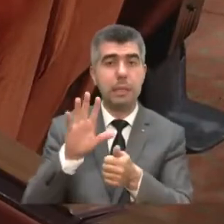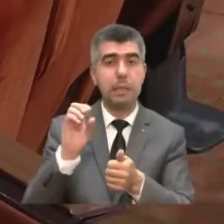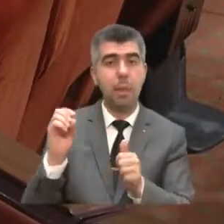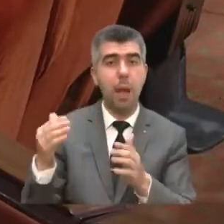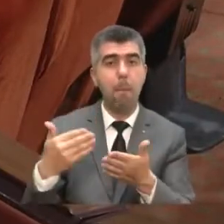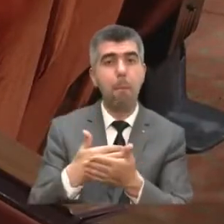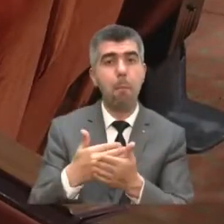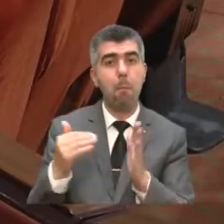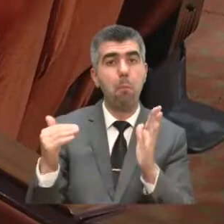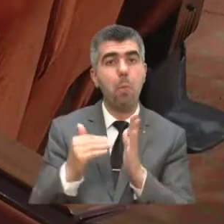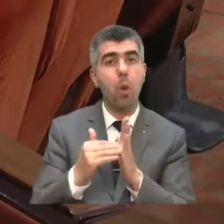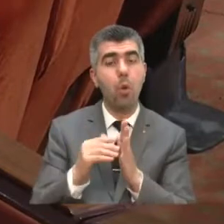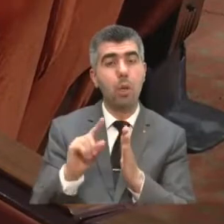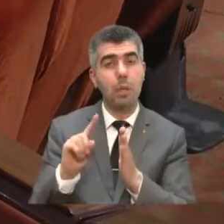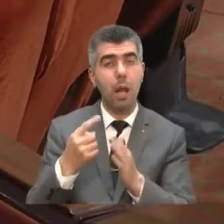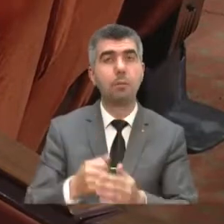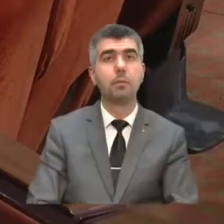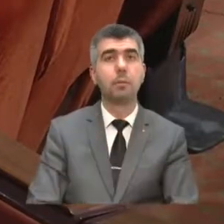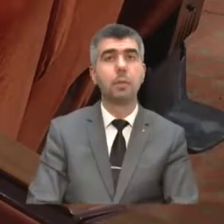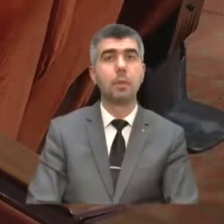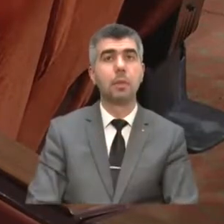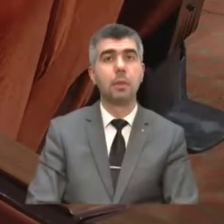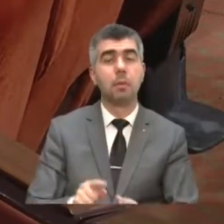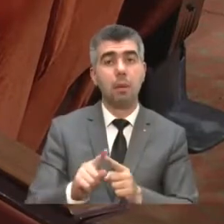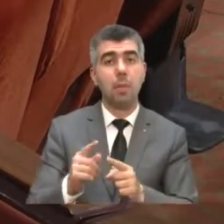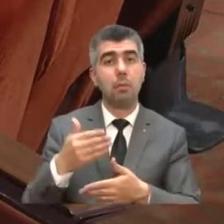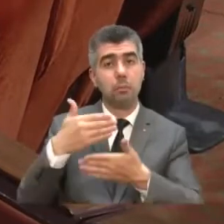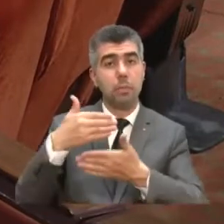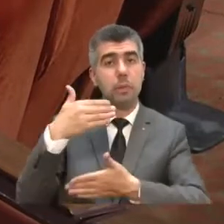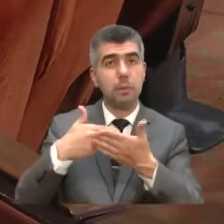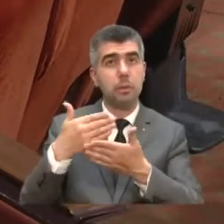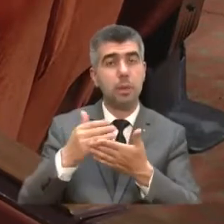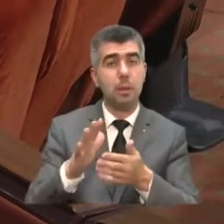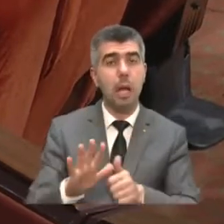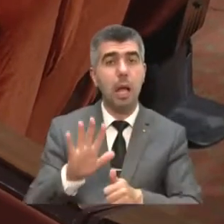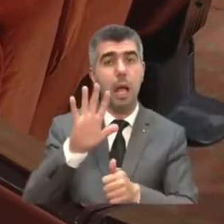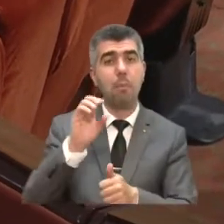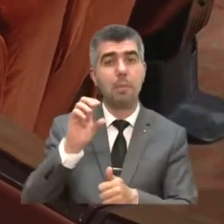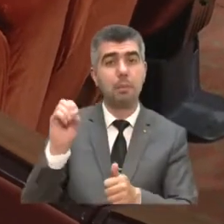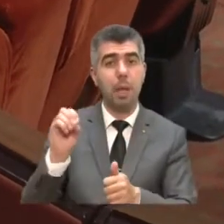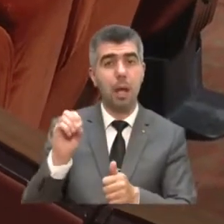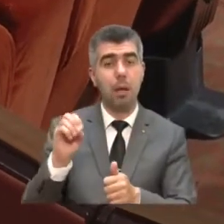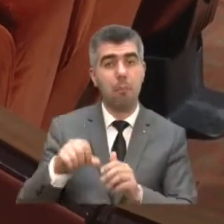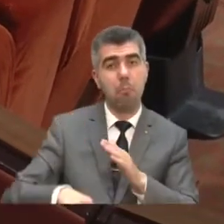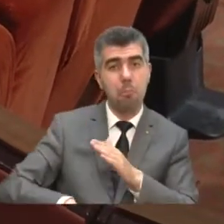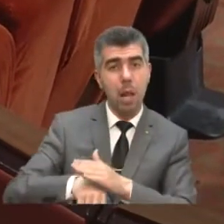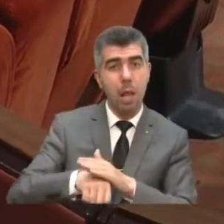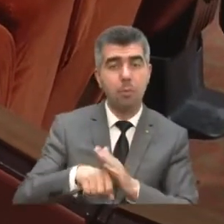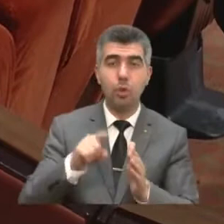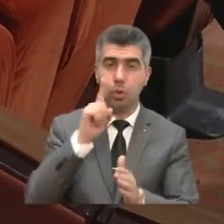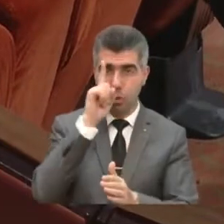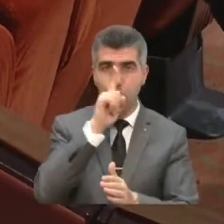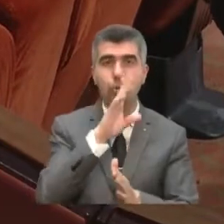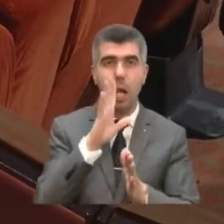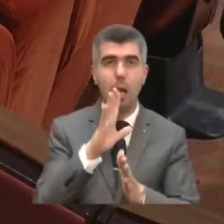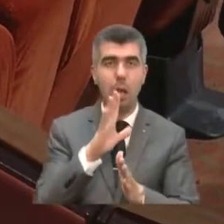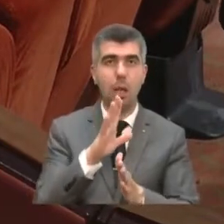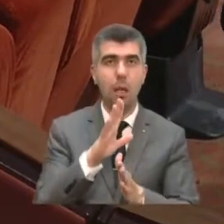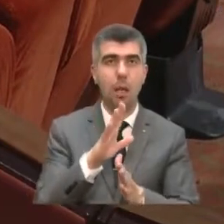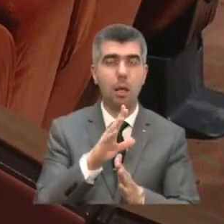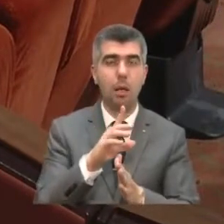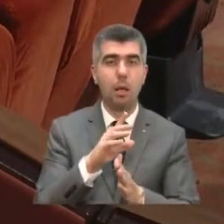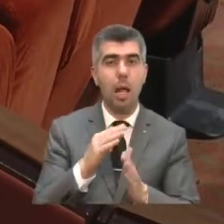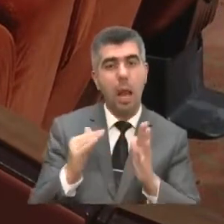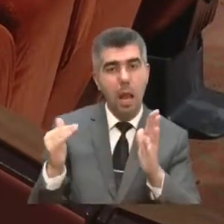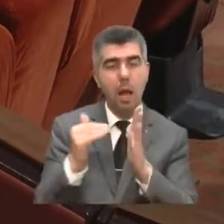اللي تعبات. كاين شروع في الاشغال ديال البناء ازيد من 500 ملعب، وان شاء الله الرحمن الرحيم يكونوا واجدين في اواخر